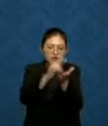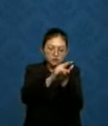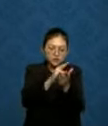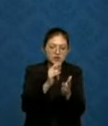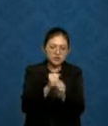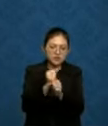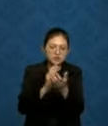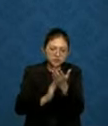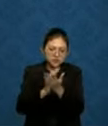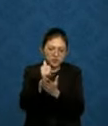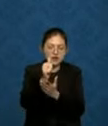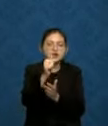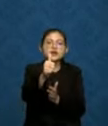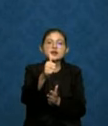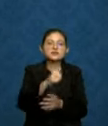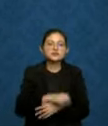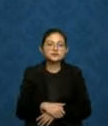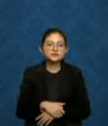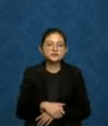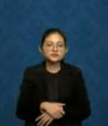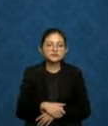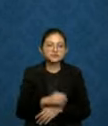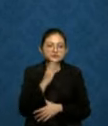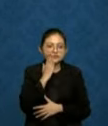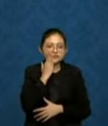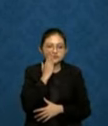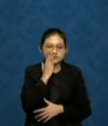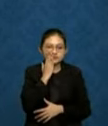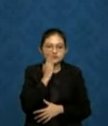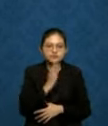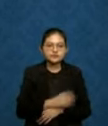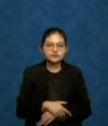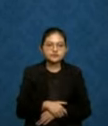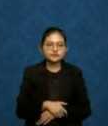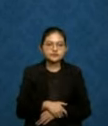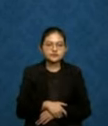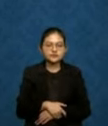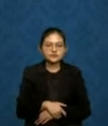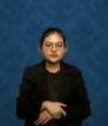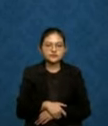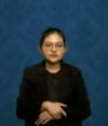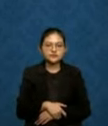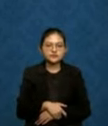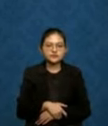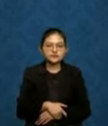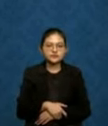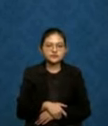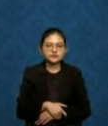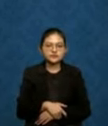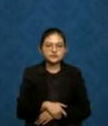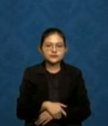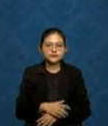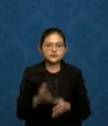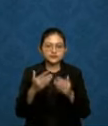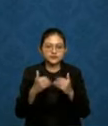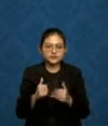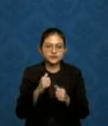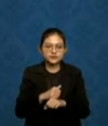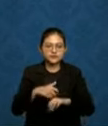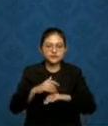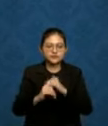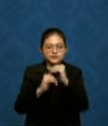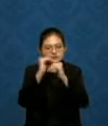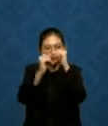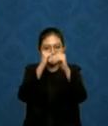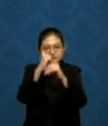ทั้งหมดครับแต่ถัดไปได้ครับและเมื่อมาดูเอ่อมิติการพัฒนาฝีมือ